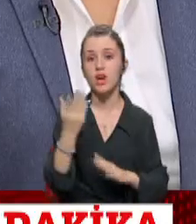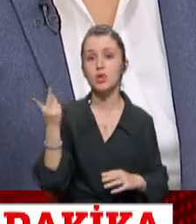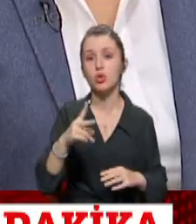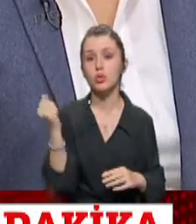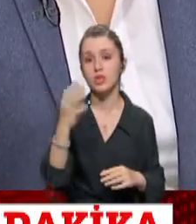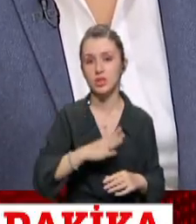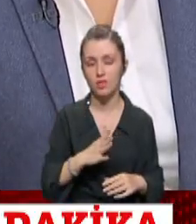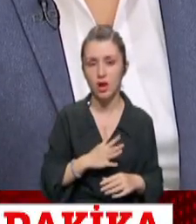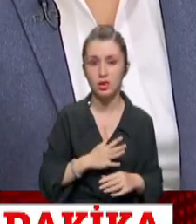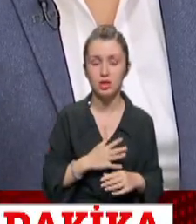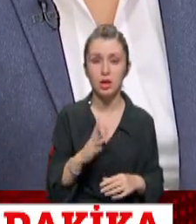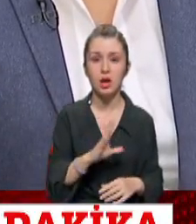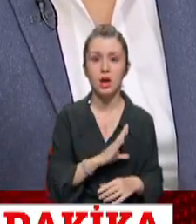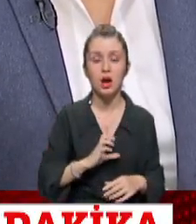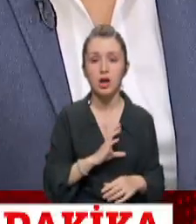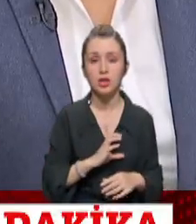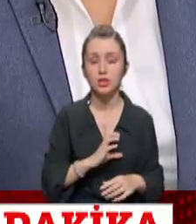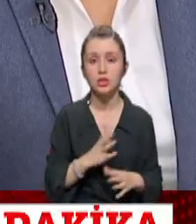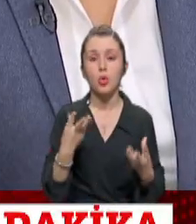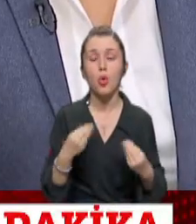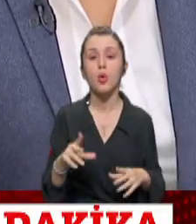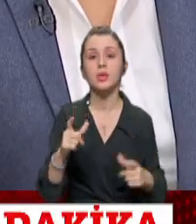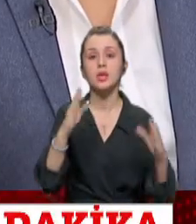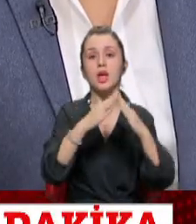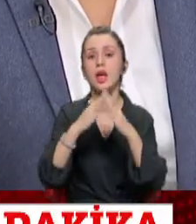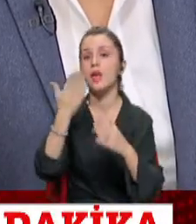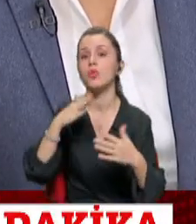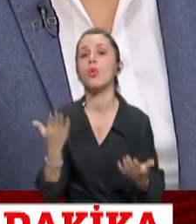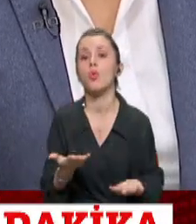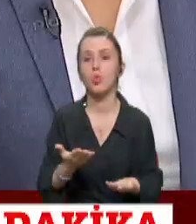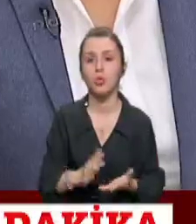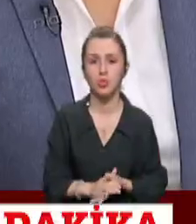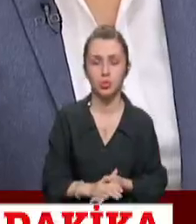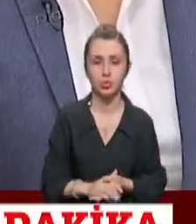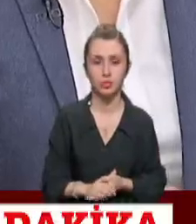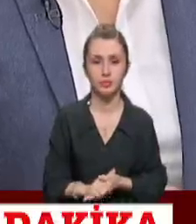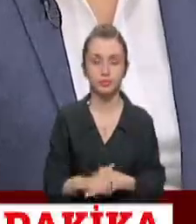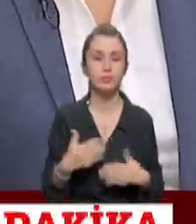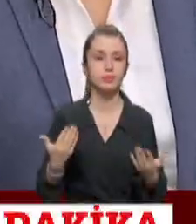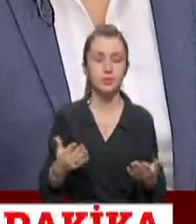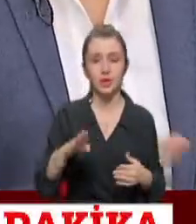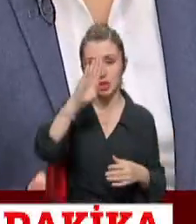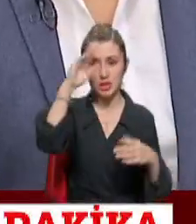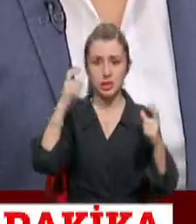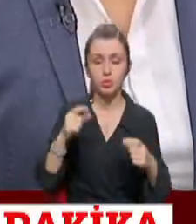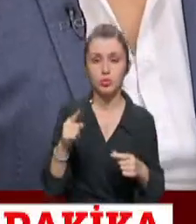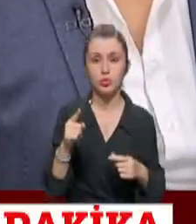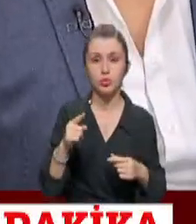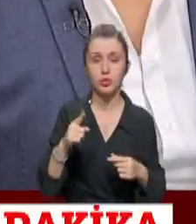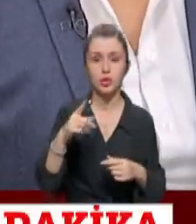Yani. Korkunç. Acının değmediği, ölümün dokunmadığı bir ev yok orada. Bir hane yok. Ki İstanbul'un da bunun